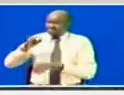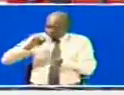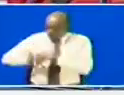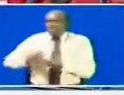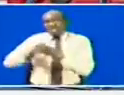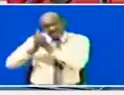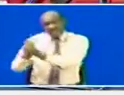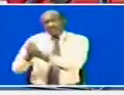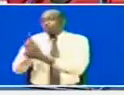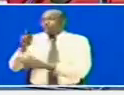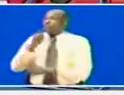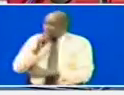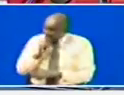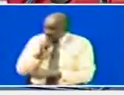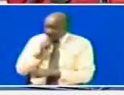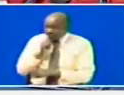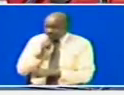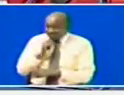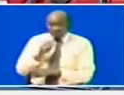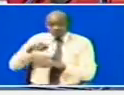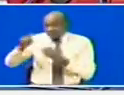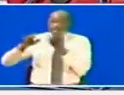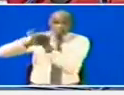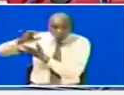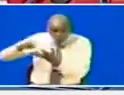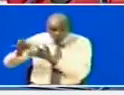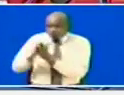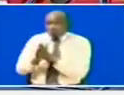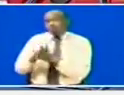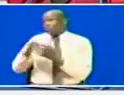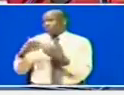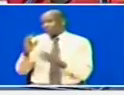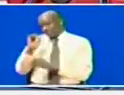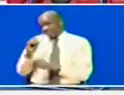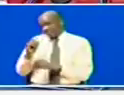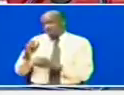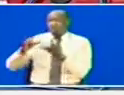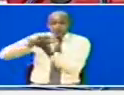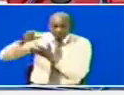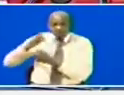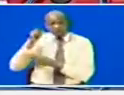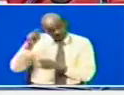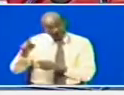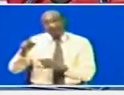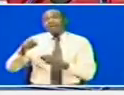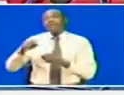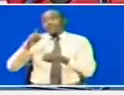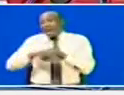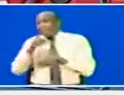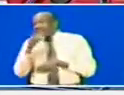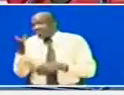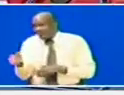mzuri kama mume kayatoe. Sasa usichanganyikiwe na kuregea nyuma, lakini confusion ama kuchanganyikiwa kuna kupata wanaume kumetokana